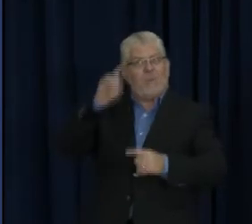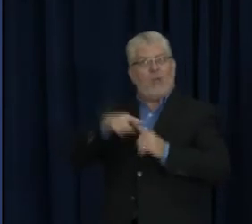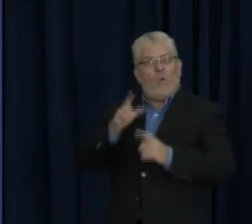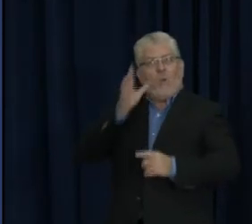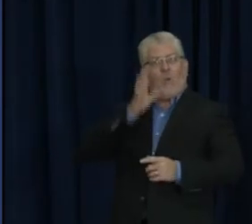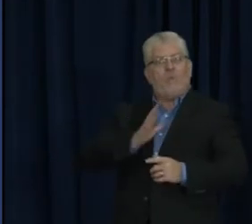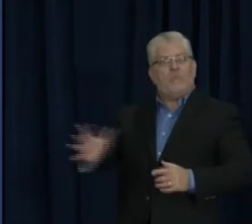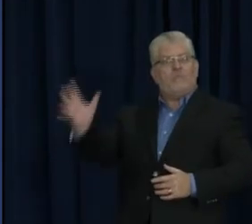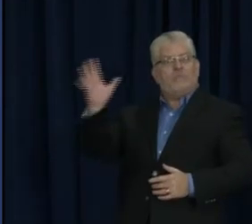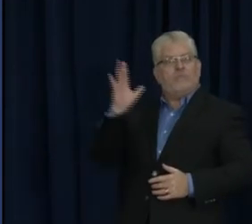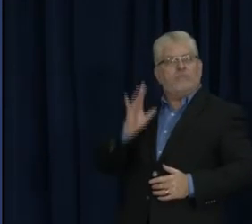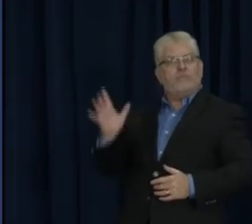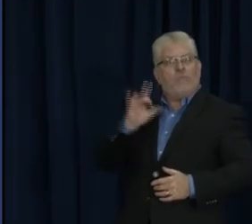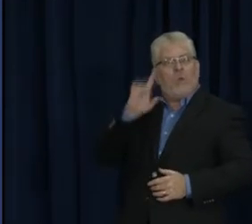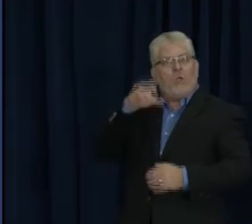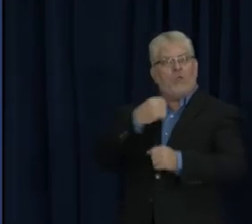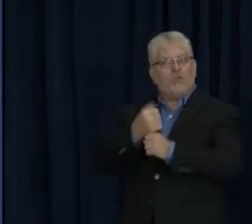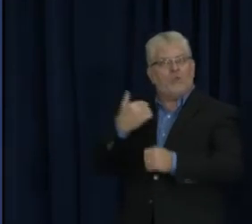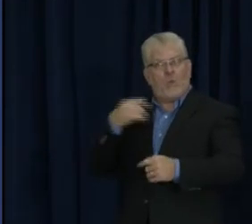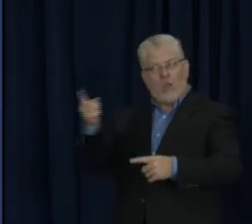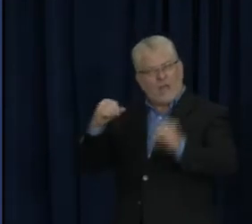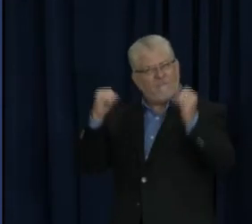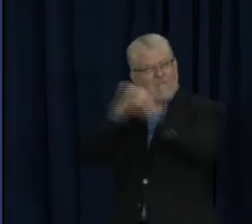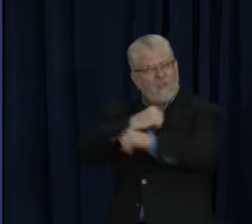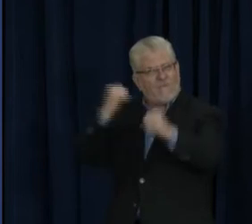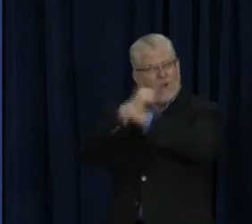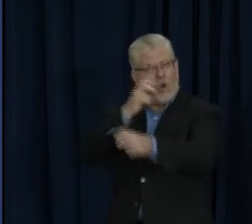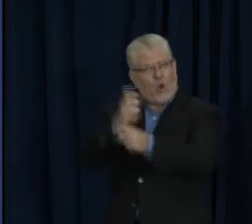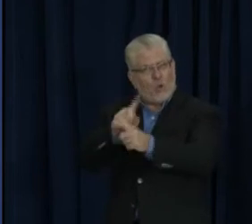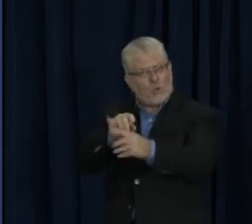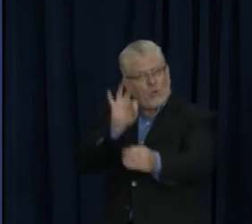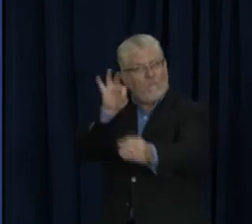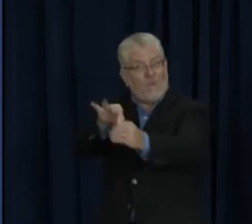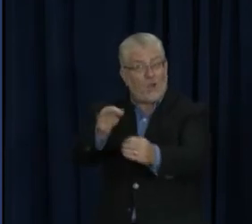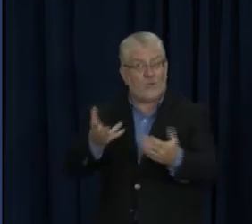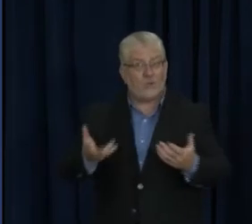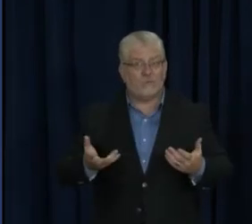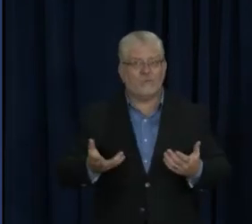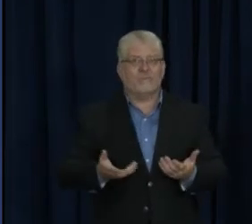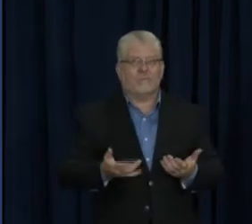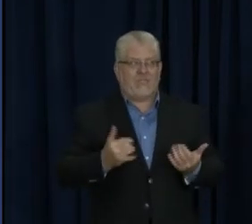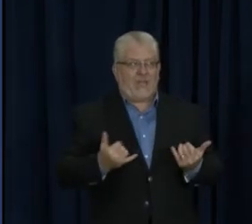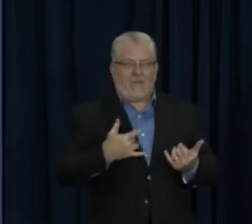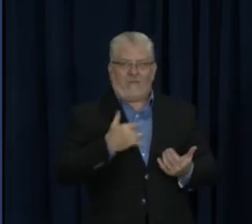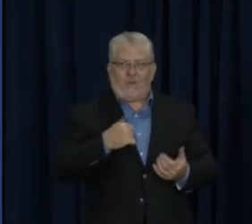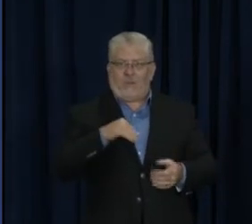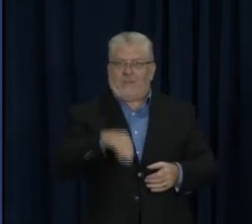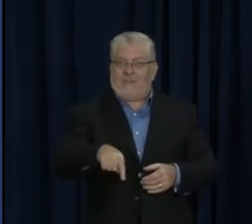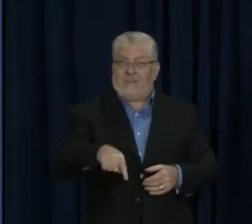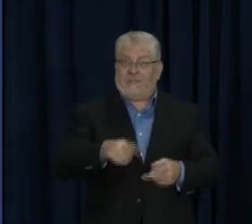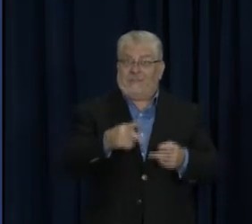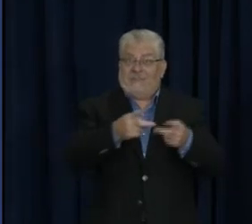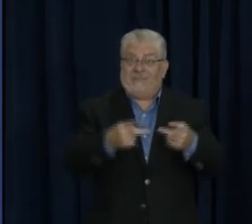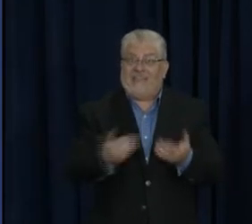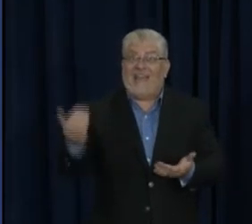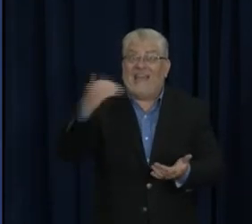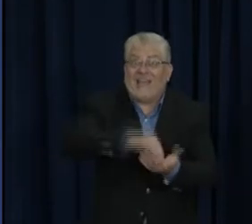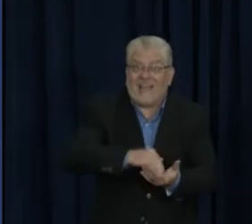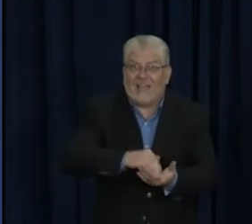أعطي للعديد من الفئات، ولذلك نحن نعتز بحق كل